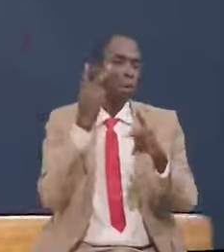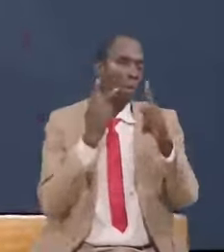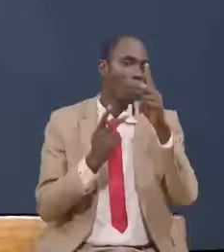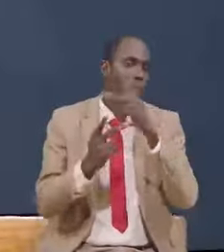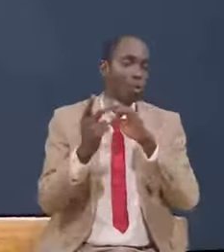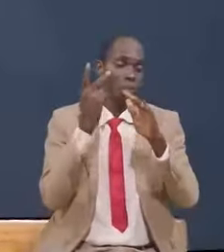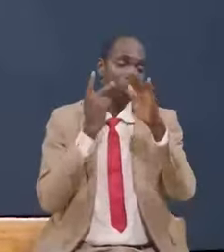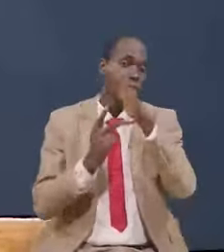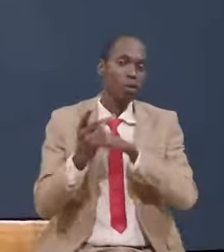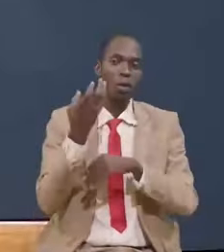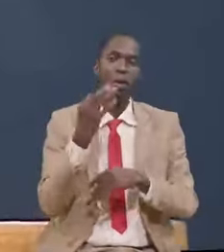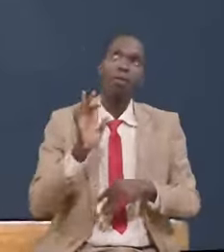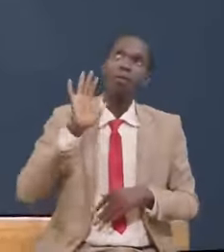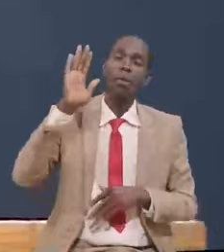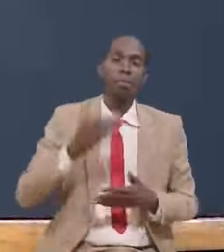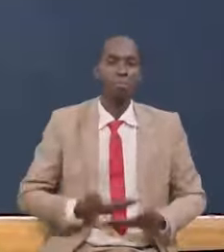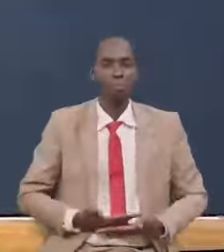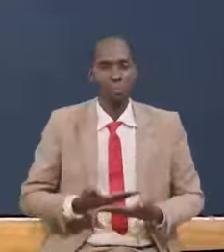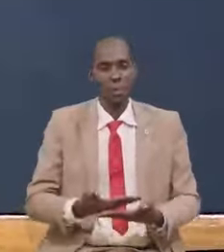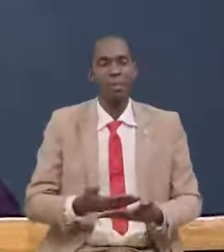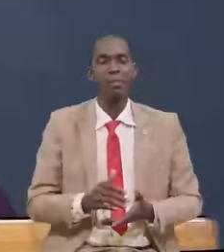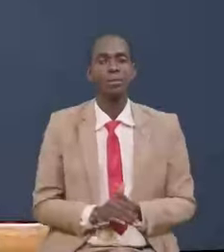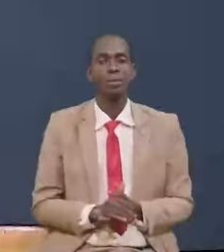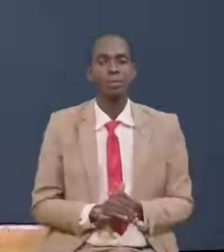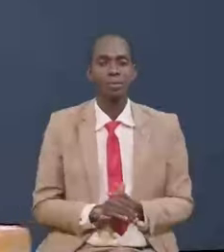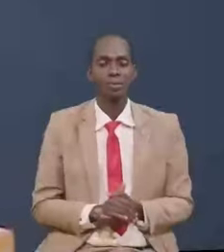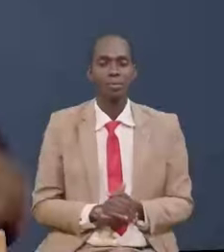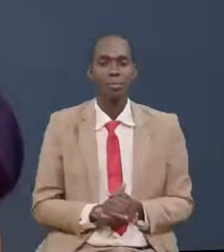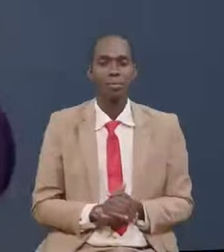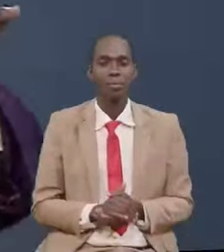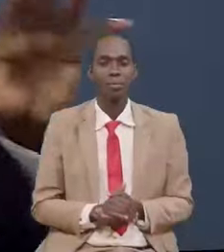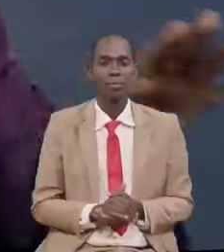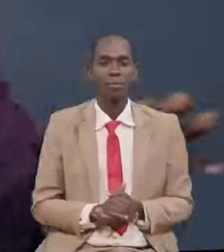Premièrement, c'est la prophétie concernant sa naissance.